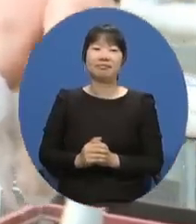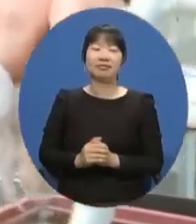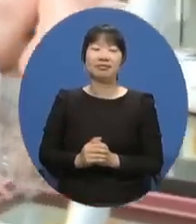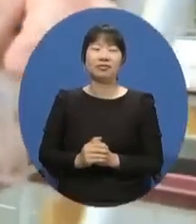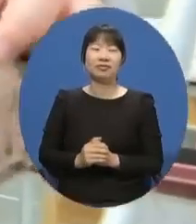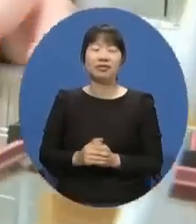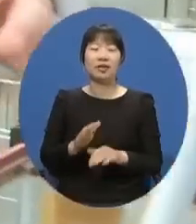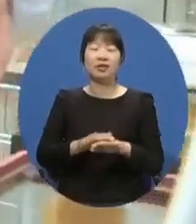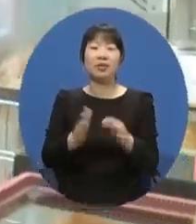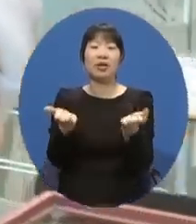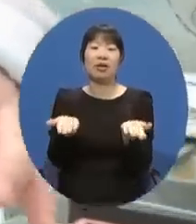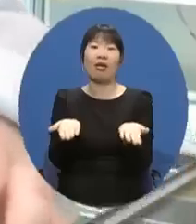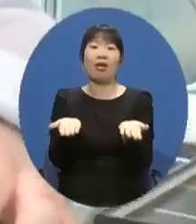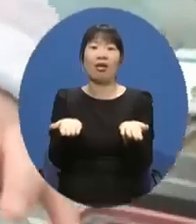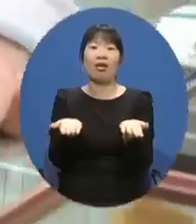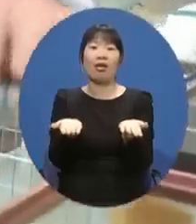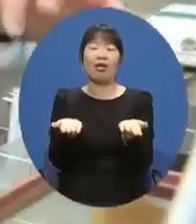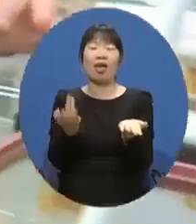손에 이렇게 올렸나 봐.